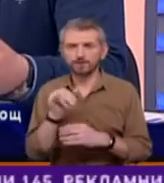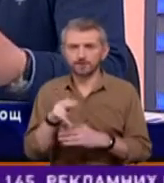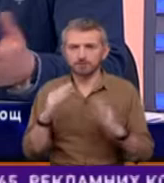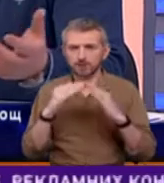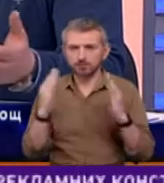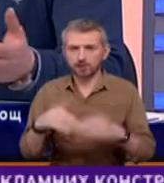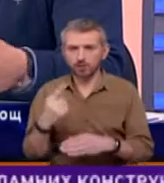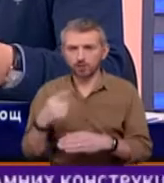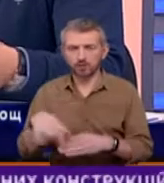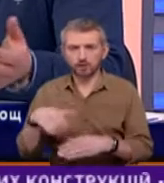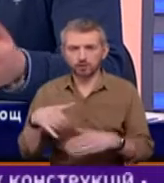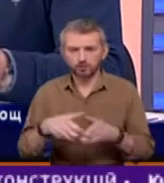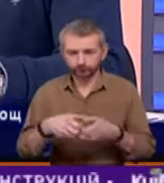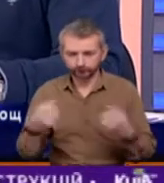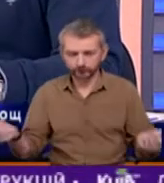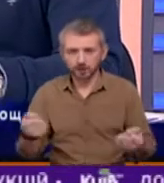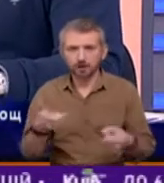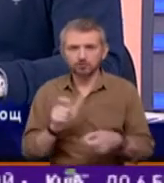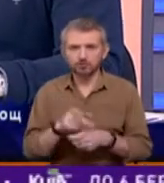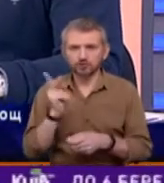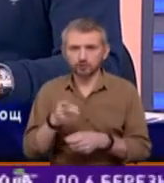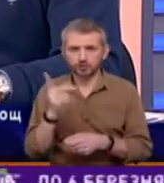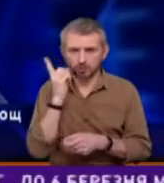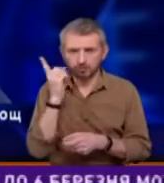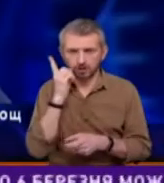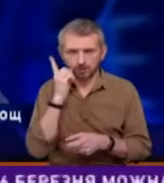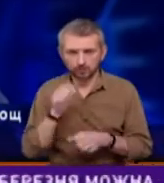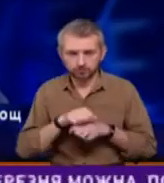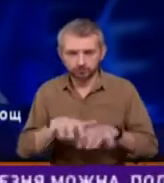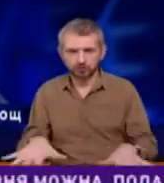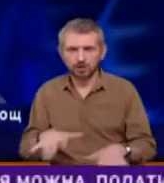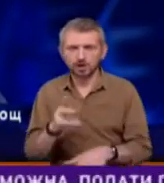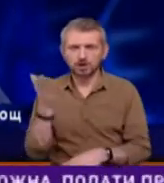сумка розірвалася і випало більше 2000 мобільних телефонів, на той час Nokia